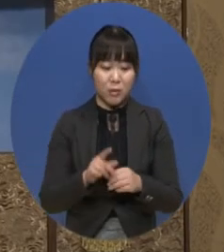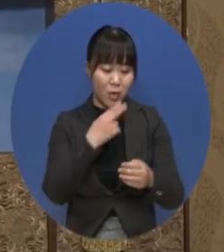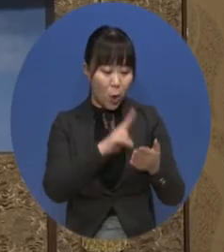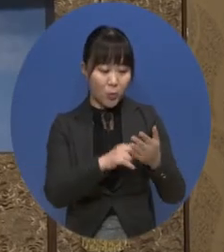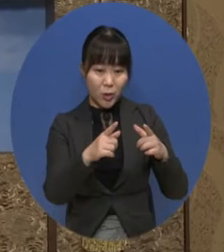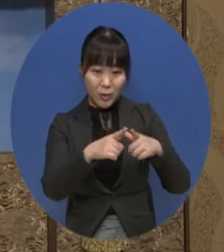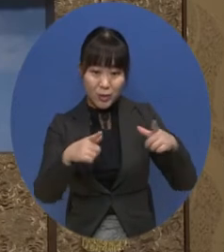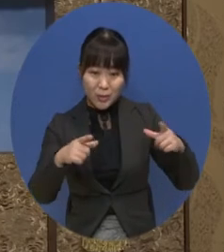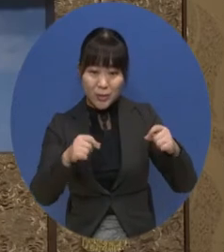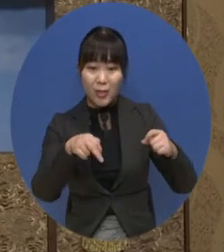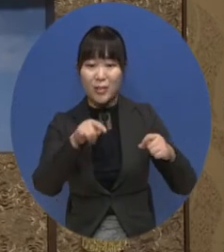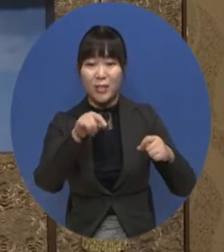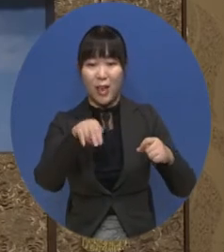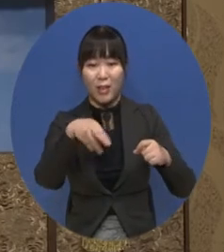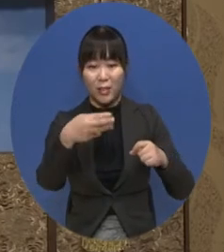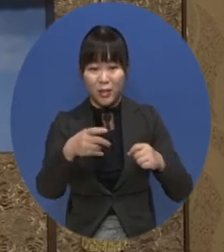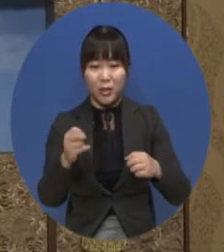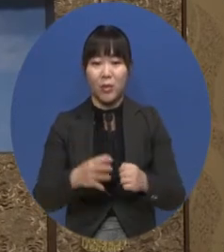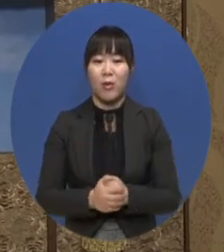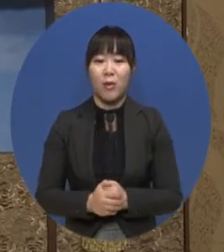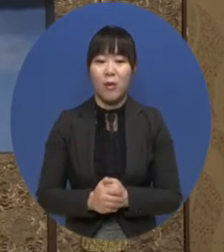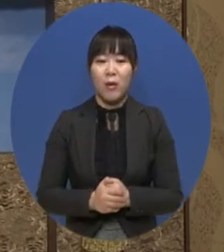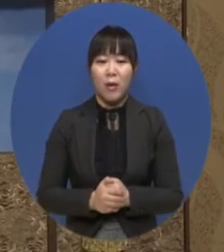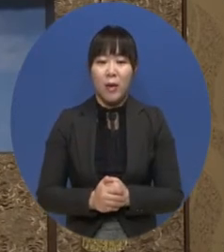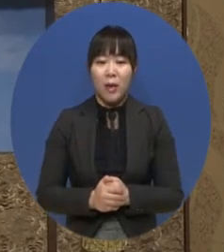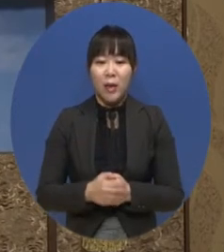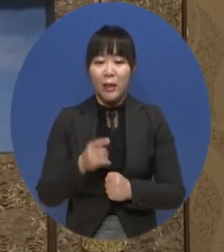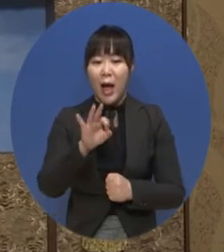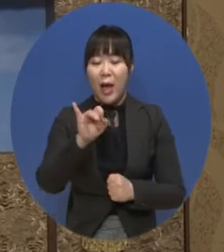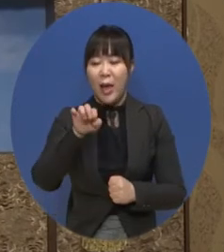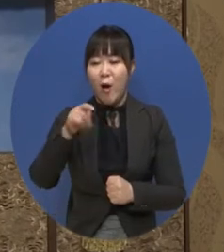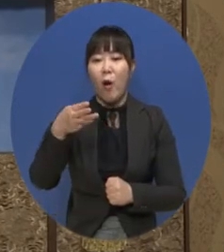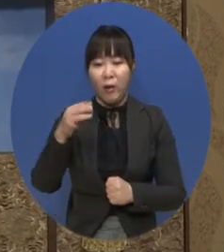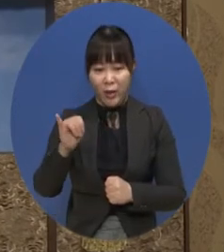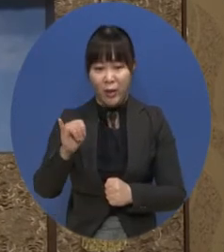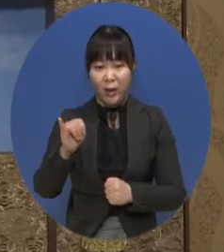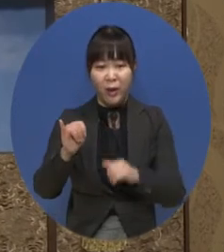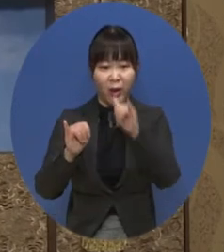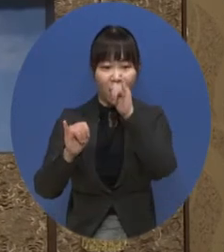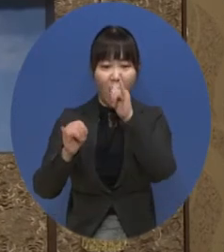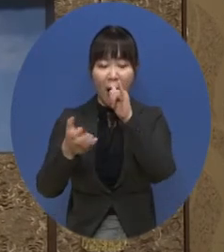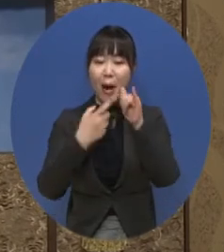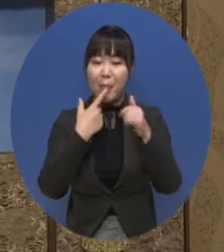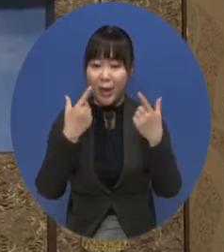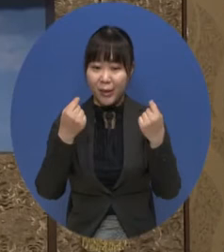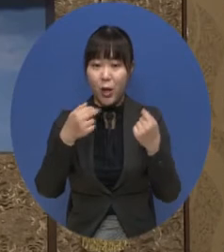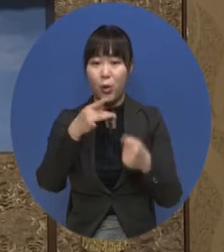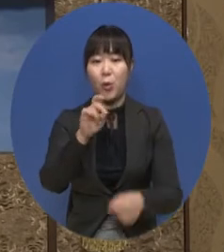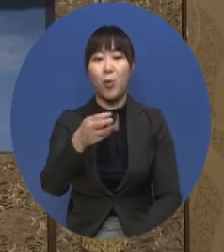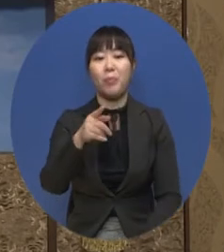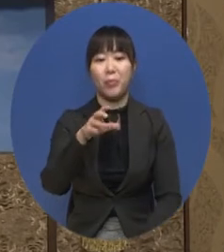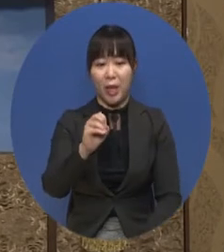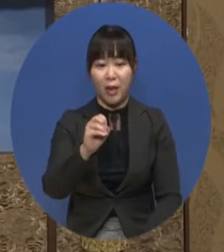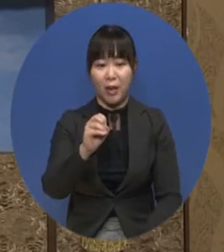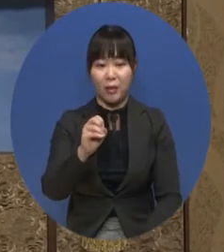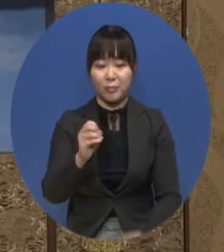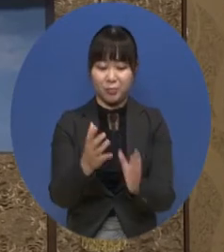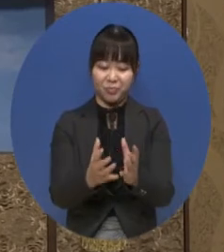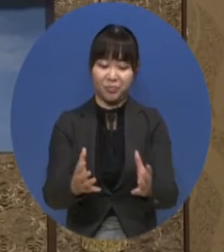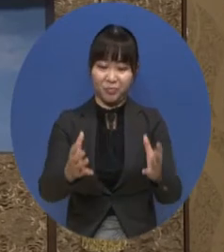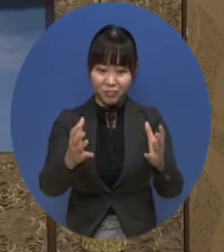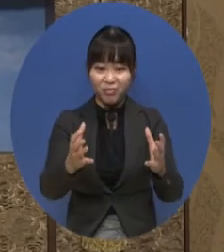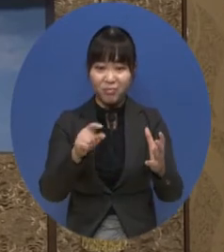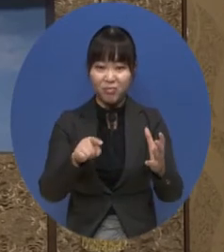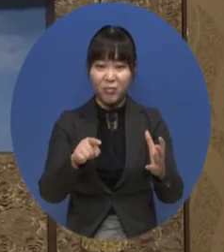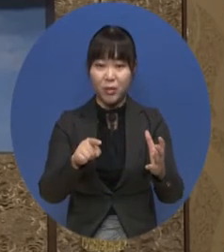엽서 세트거든요. 엽서예요. 엽서 그리고 이제 다이어리. 다이어리는 아까 말씀드린 곰탕이